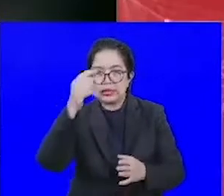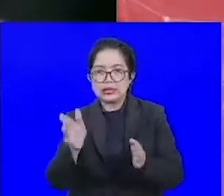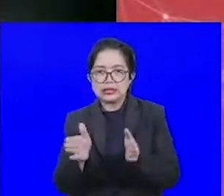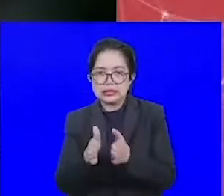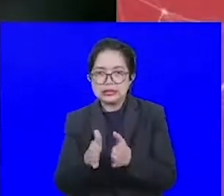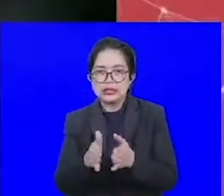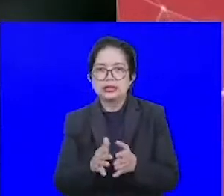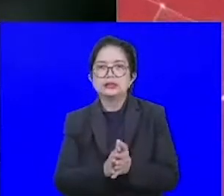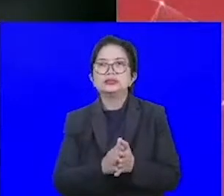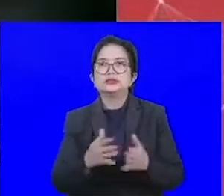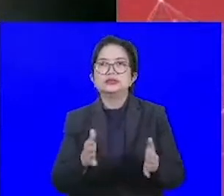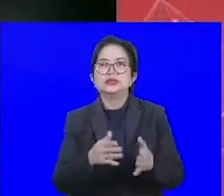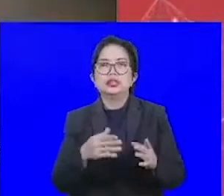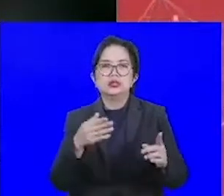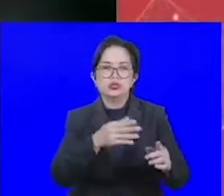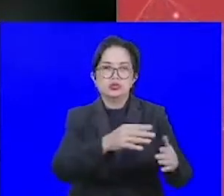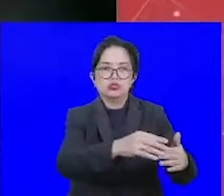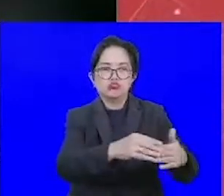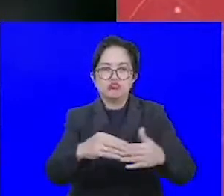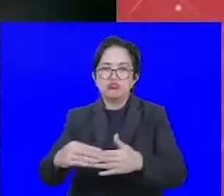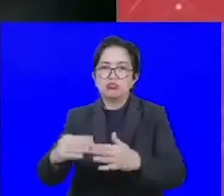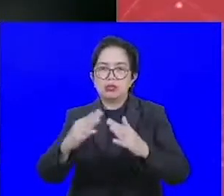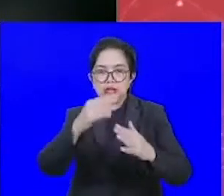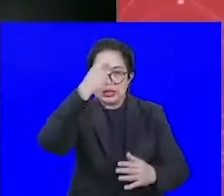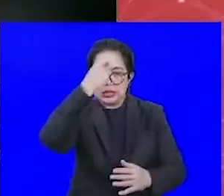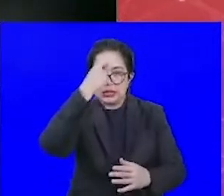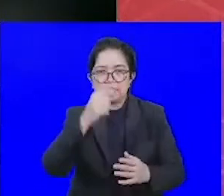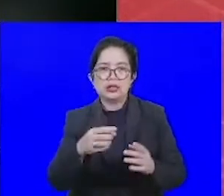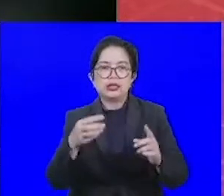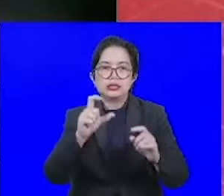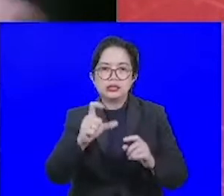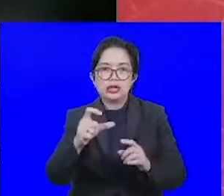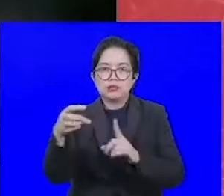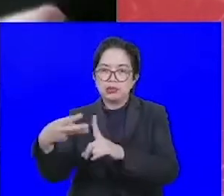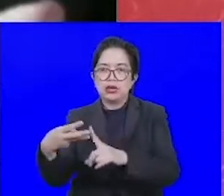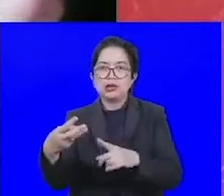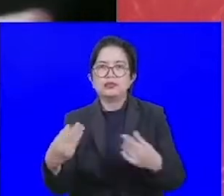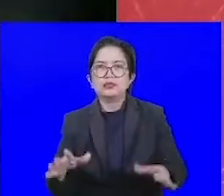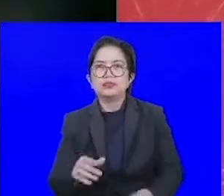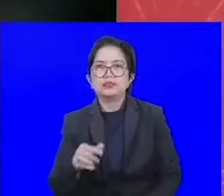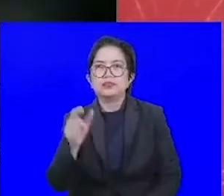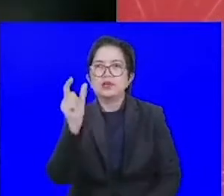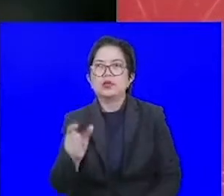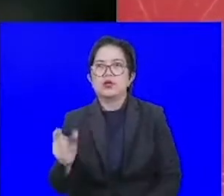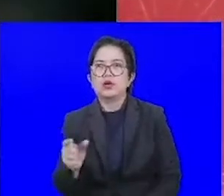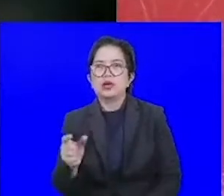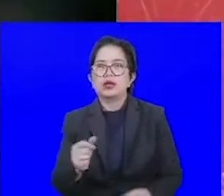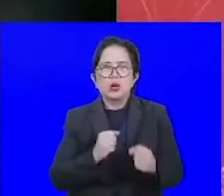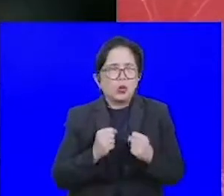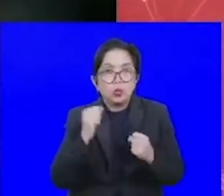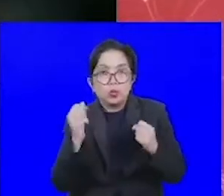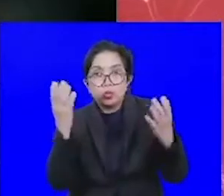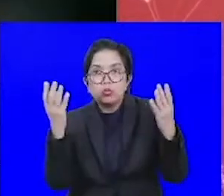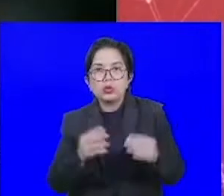enggak. Dari puskesmas nanti kan rujukan ke rumah sakit tipe C, B, dan A sampai puncaknya Wisma Atlet. Nah yang terjadi sekarang orang-orang tuh mumet mas.